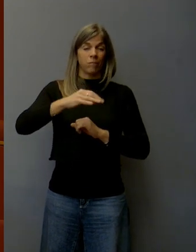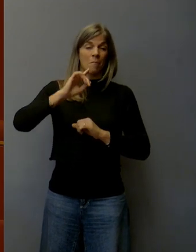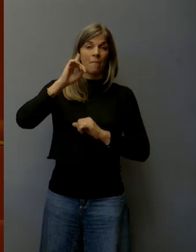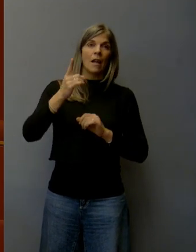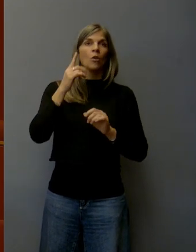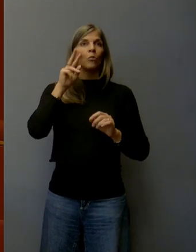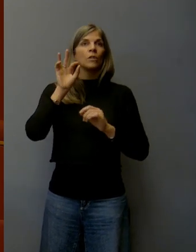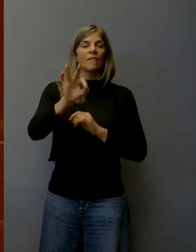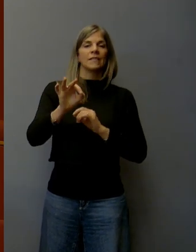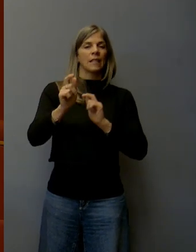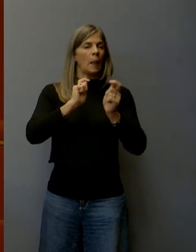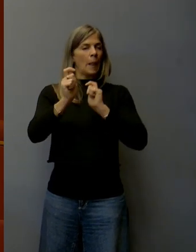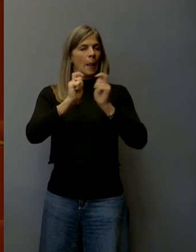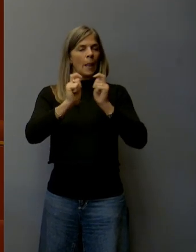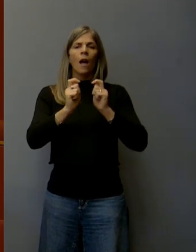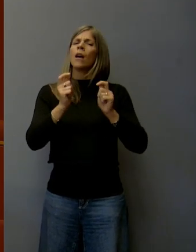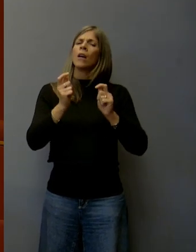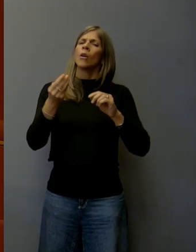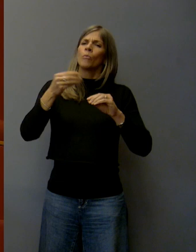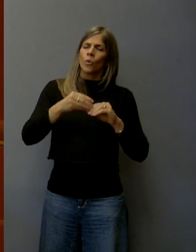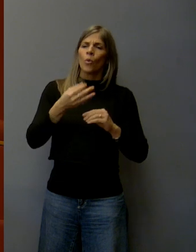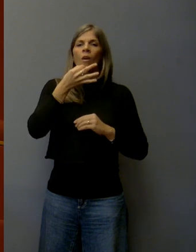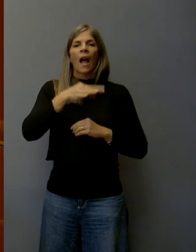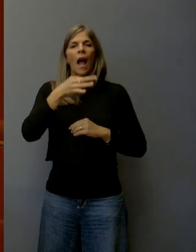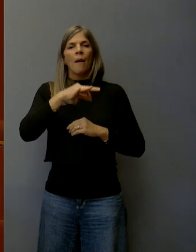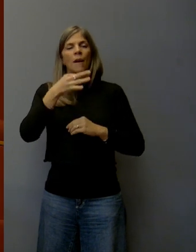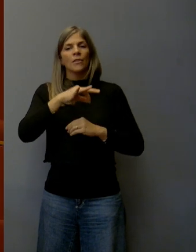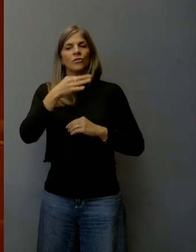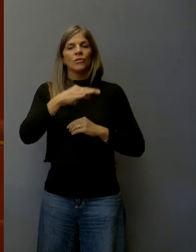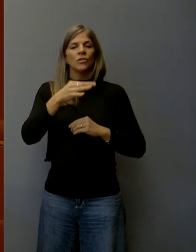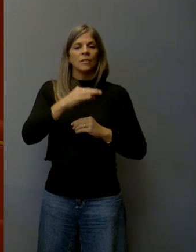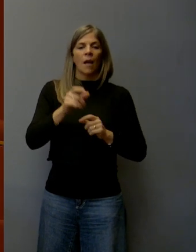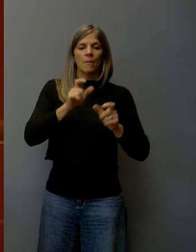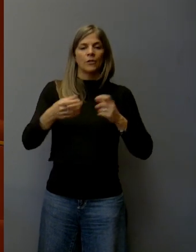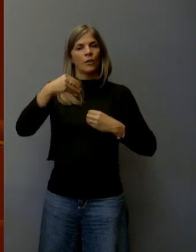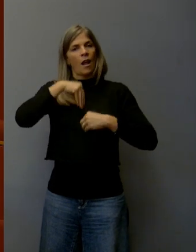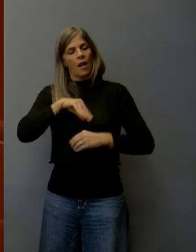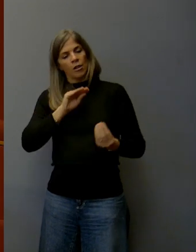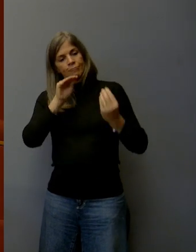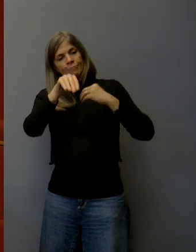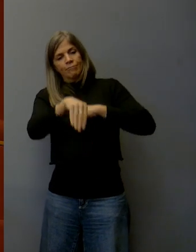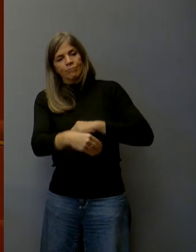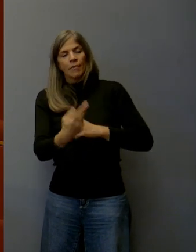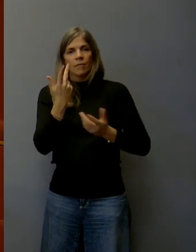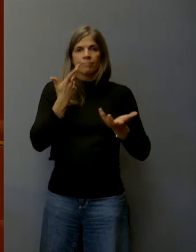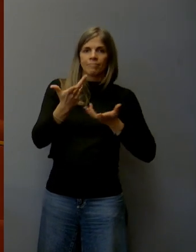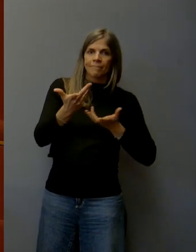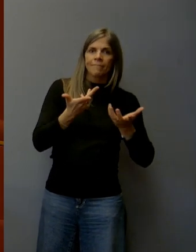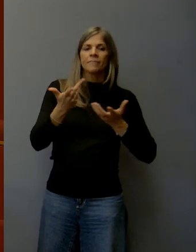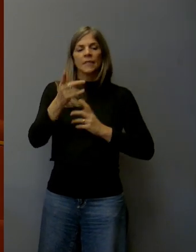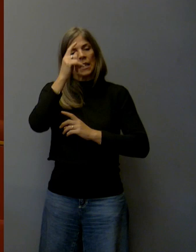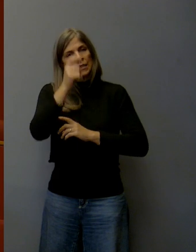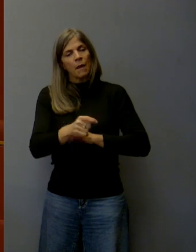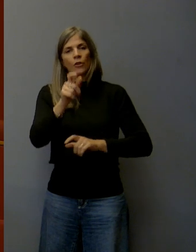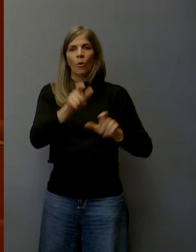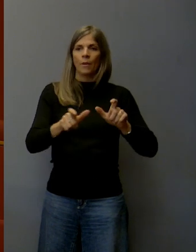manageriale tecnico ma anche una capacità del possibilità di rispondere alle richieste alle esigenze della cittadinanza nel rispetto delle persone